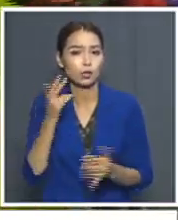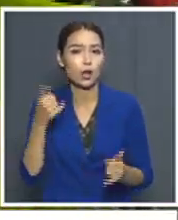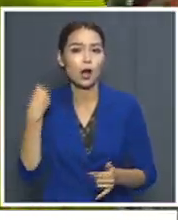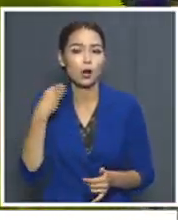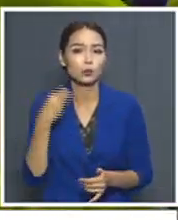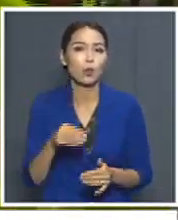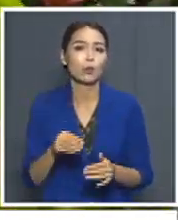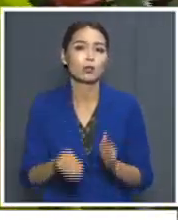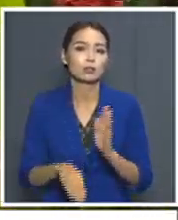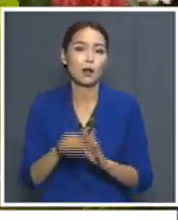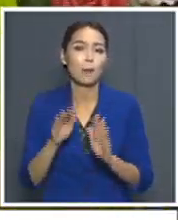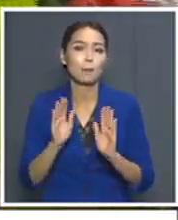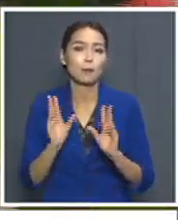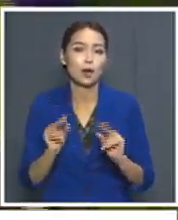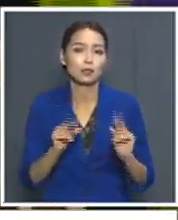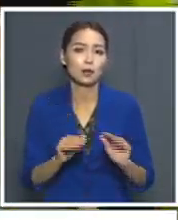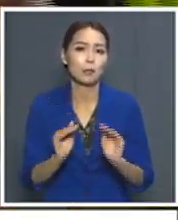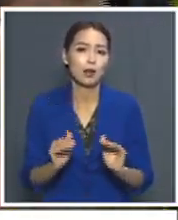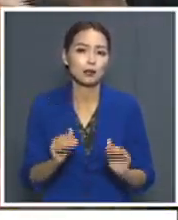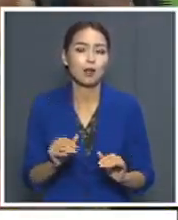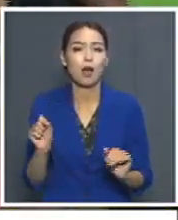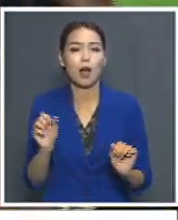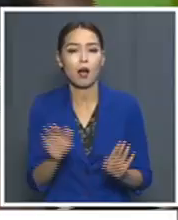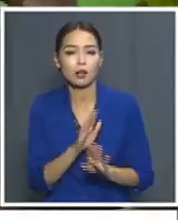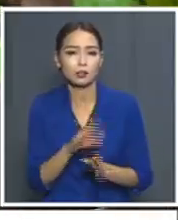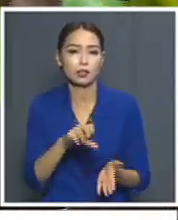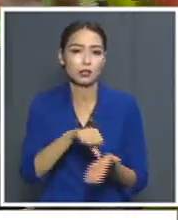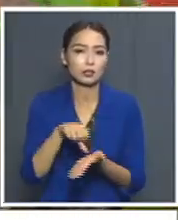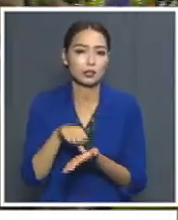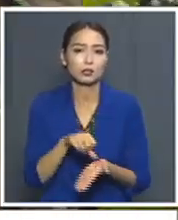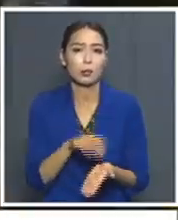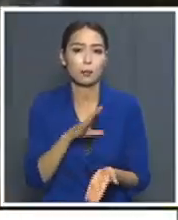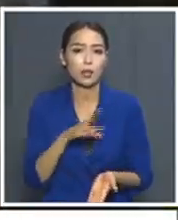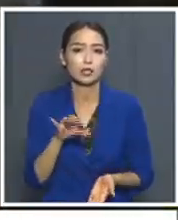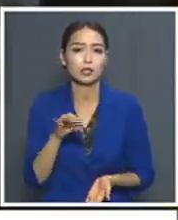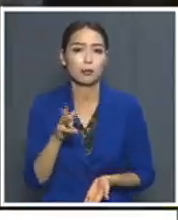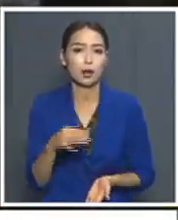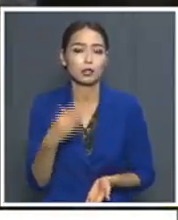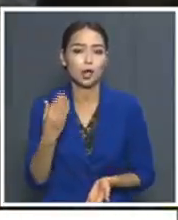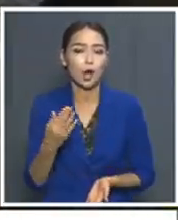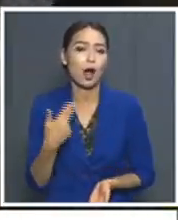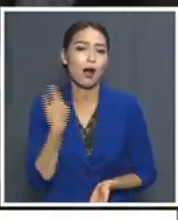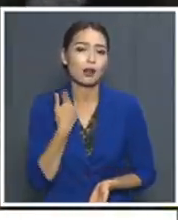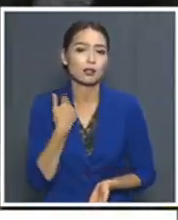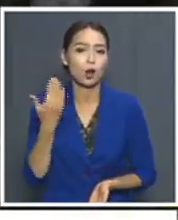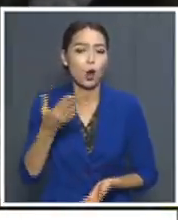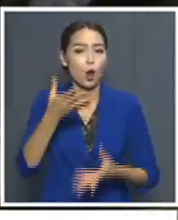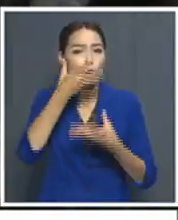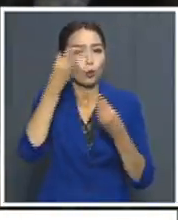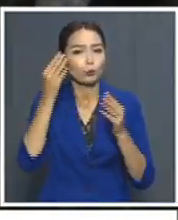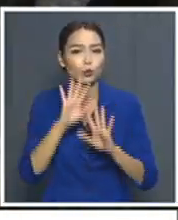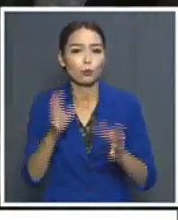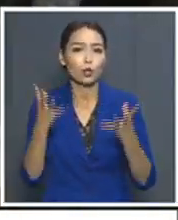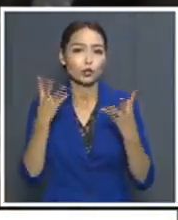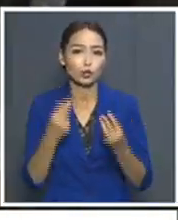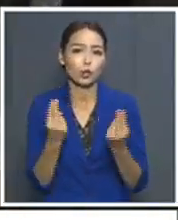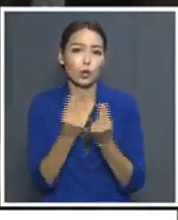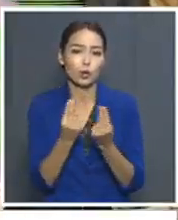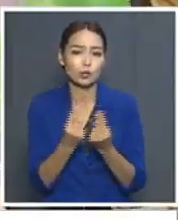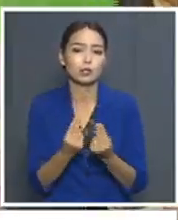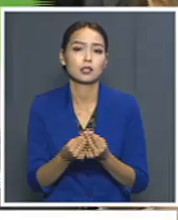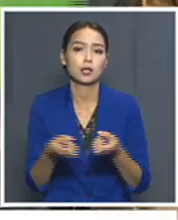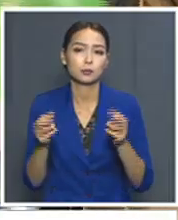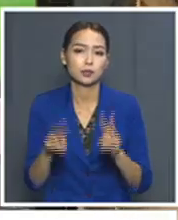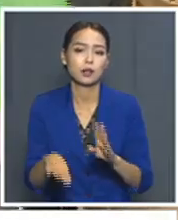бақытты бала халықаралық ән байқауында топ жарған еді. Сондай-ақ Димаш Құдайбергеннің Лондондағы ұмытылмас күн